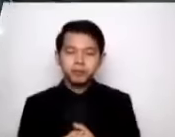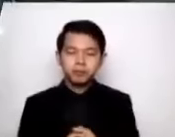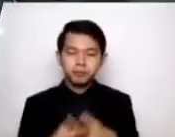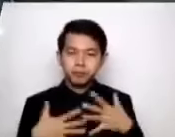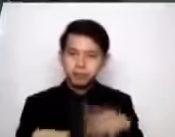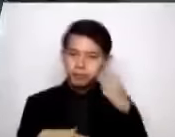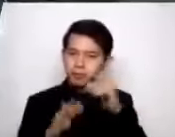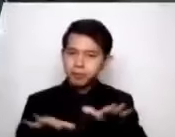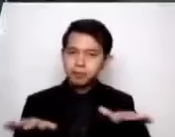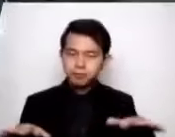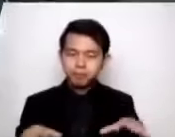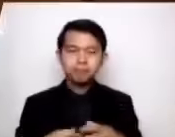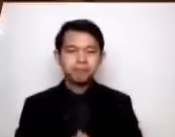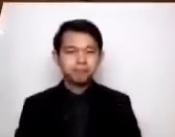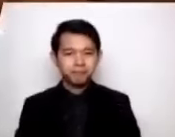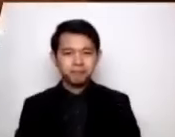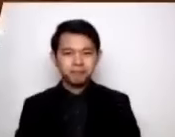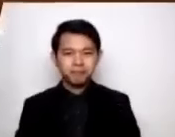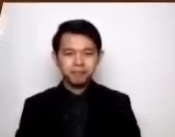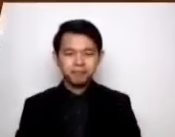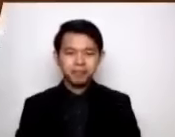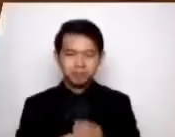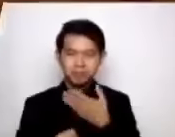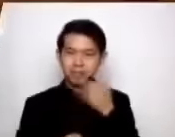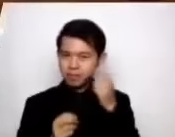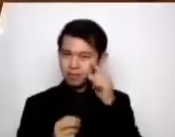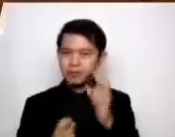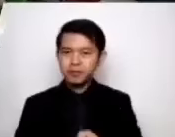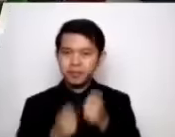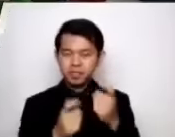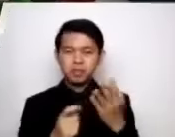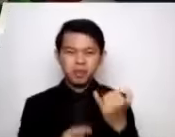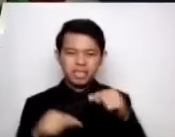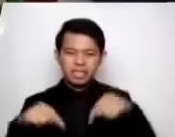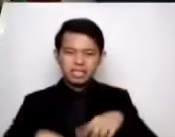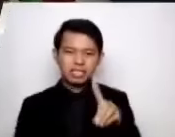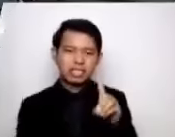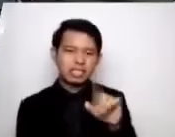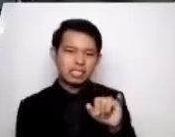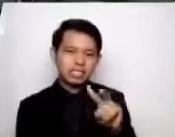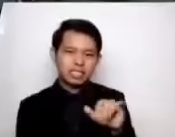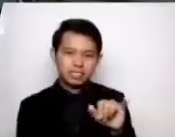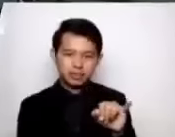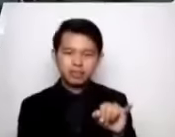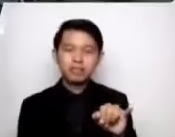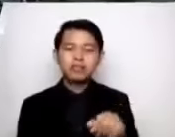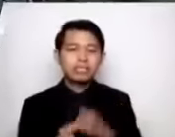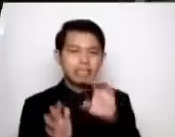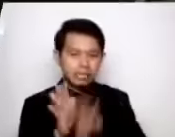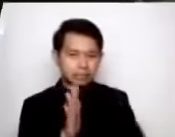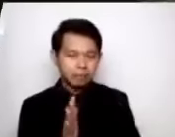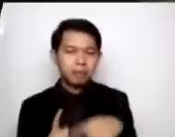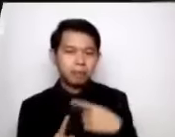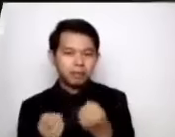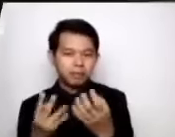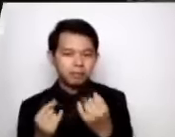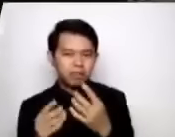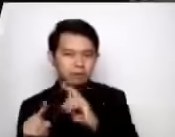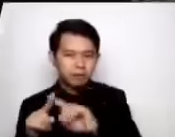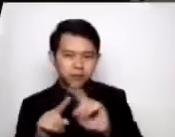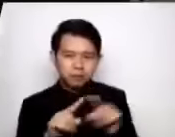ano, pang regalo. Dito kasi sa Divisoria, mas cheaper na, marami ko pa mabibili sa budget. Katrina